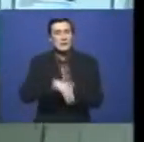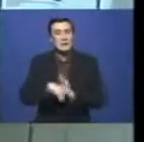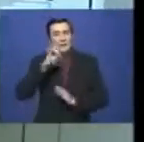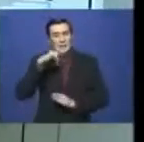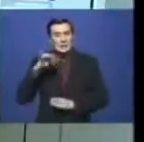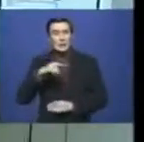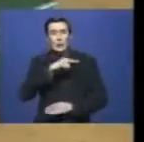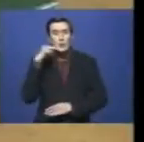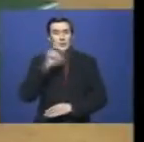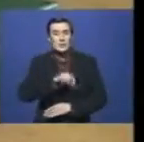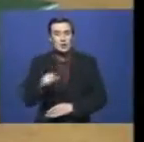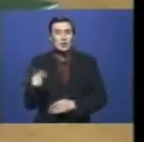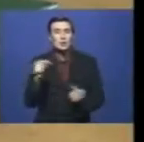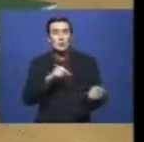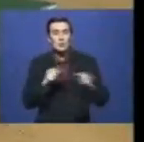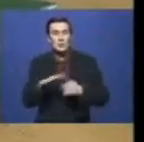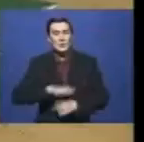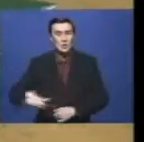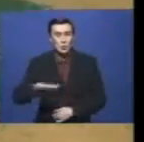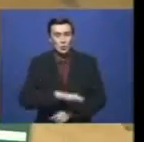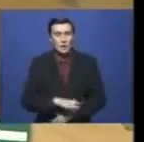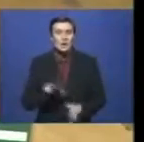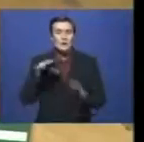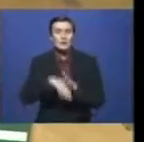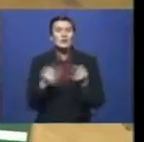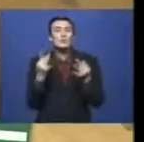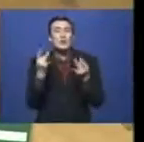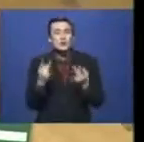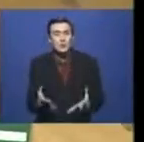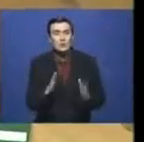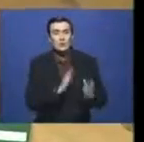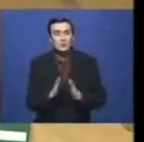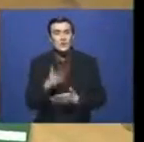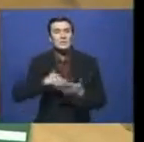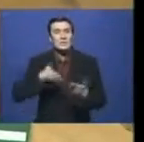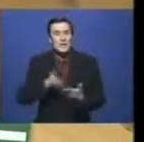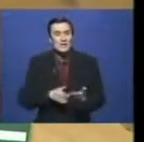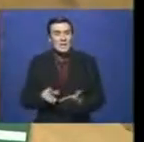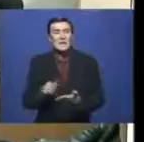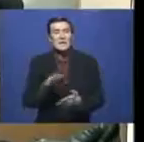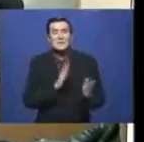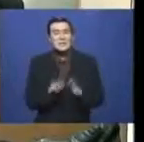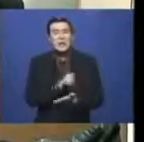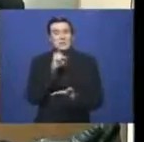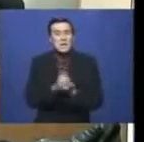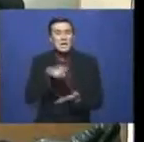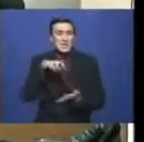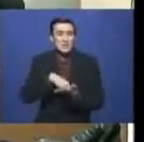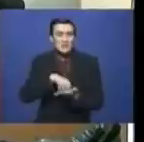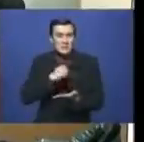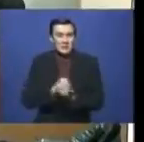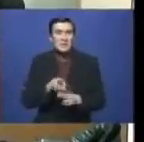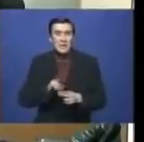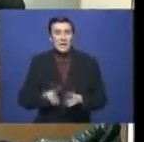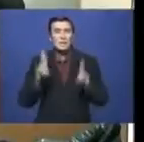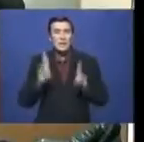и России на территории двух государств. Вводится упрощенный режим и отменяется система обязательной регистрации. Впрочем, это правило